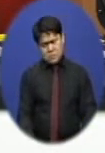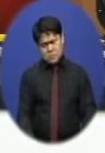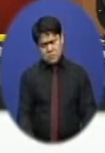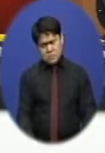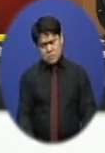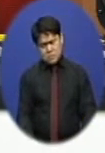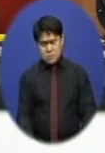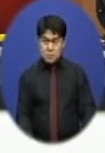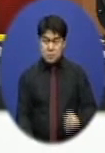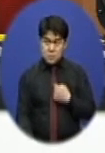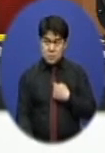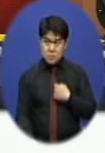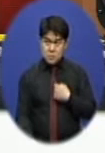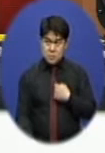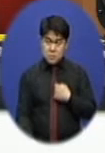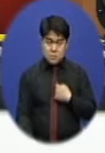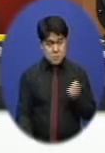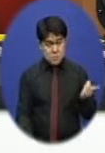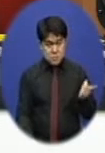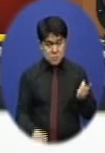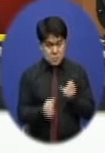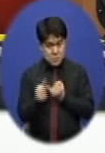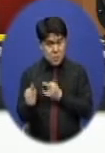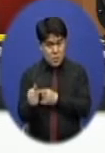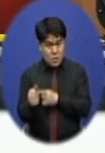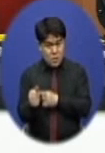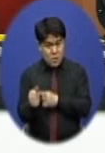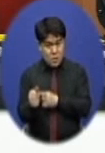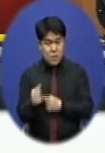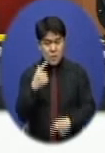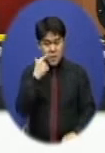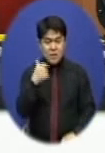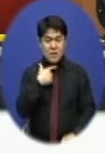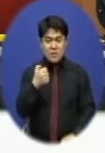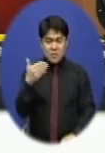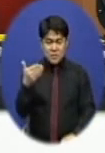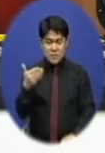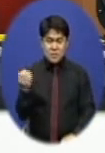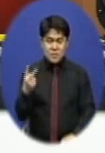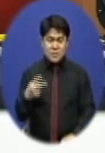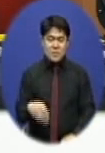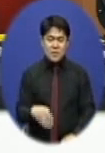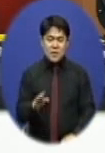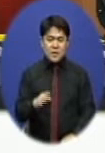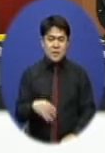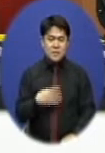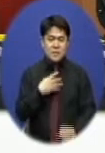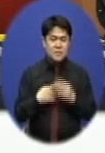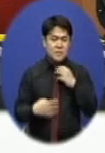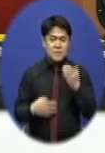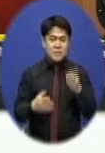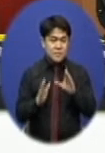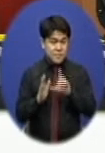우리 짝꿍도 아버님이 69에 49에 나서 네.